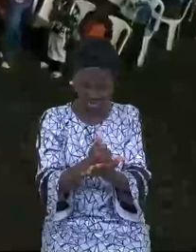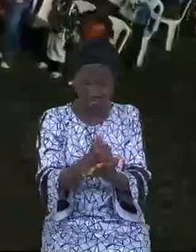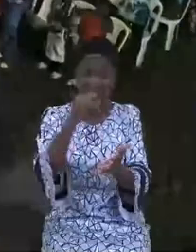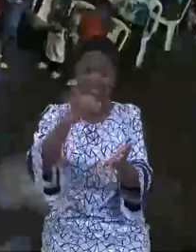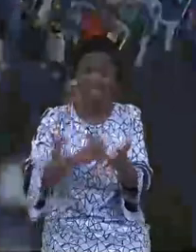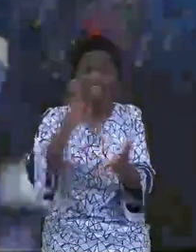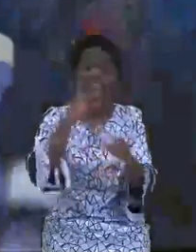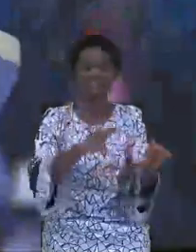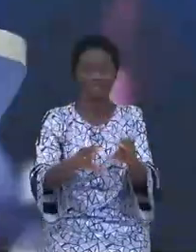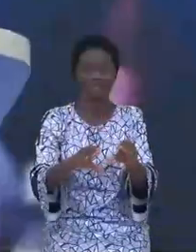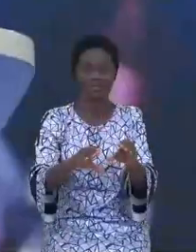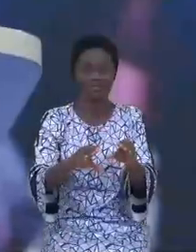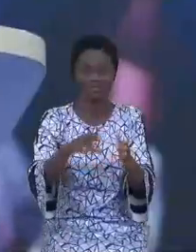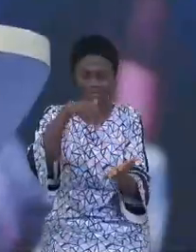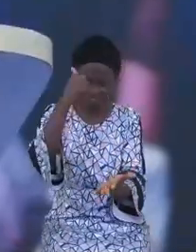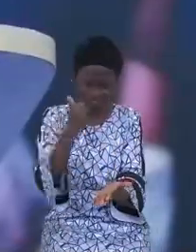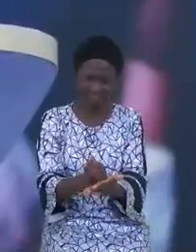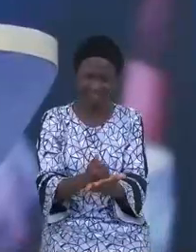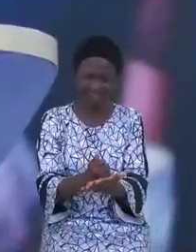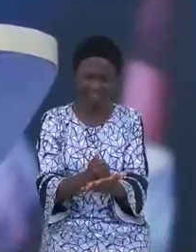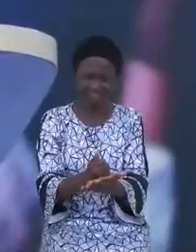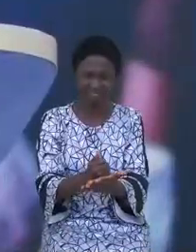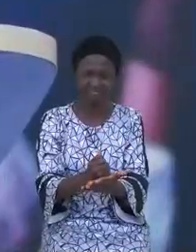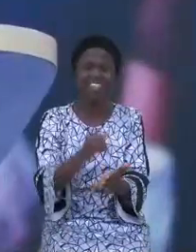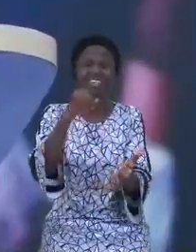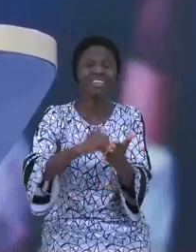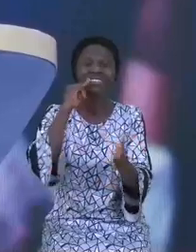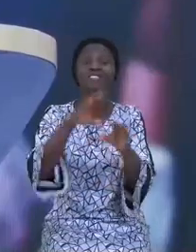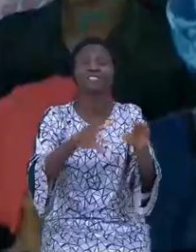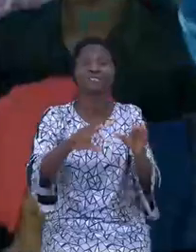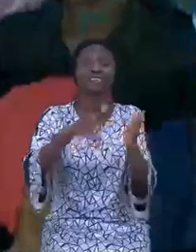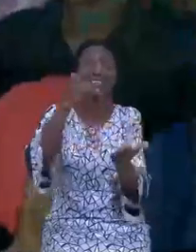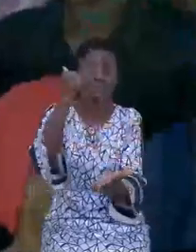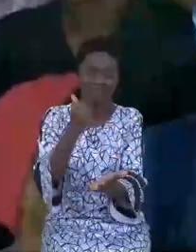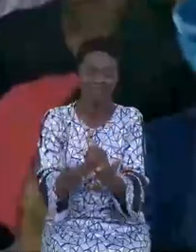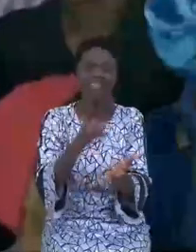C'est fait. J'ai dit, c'est fait.